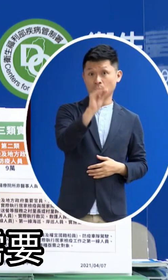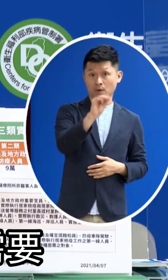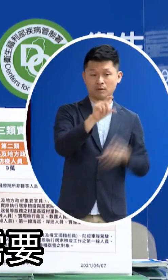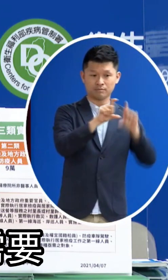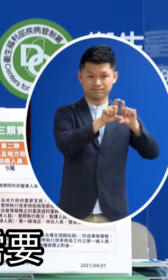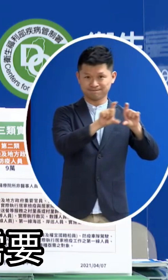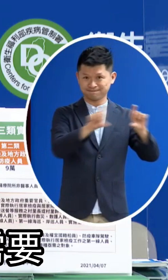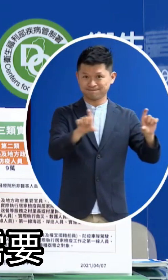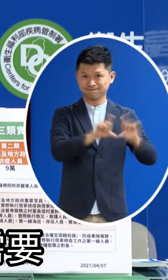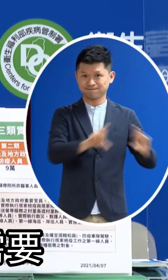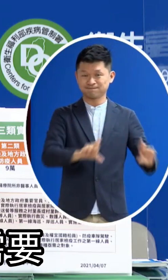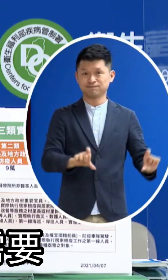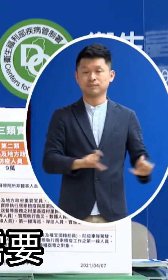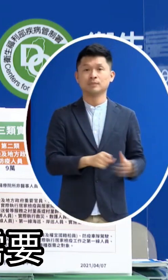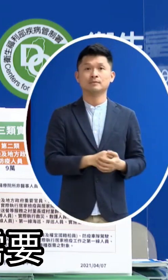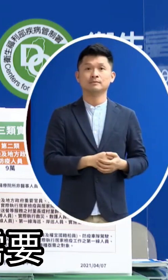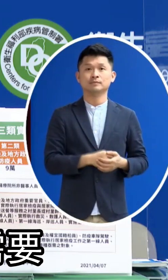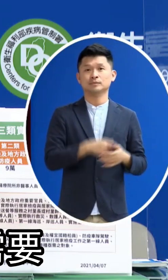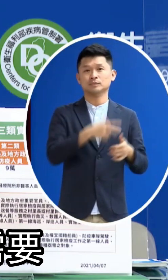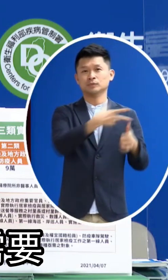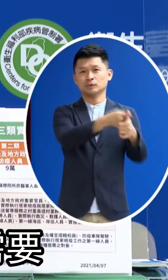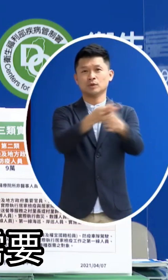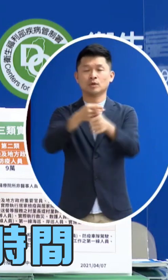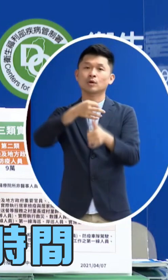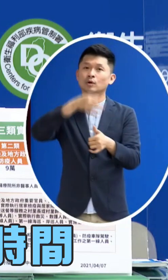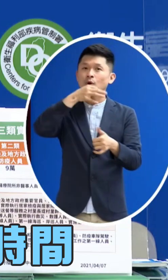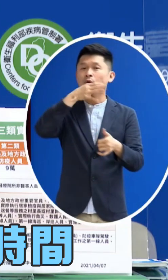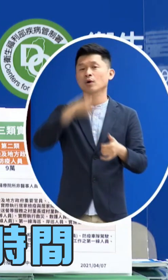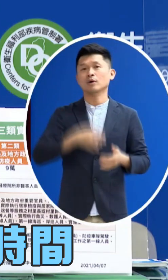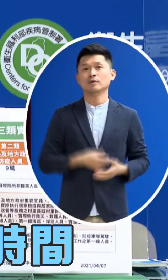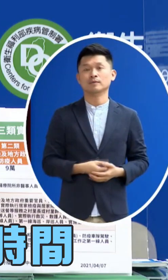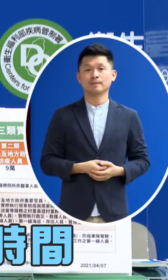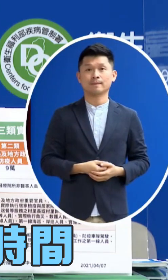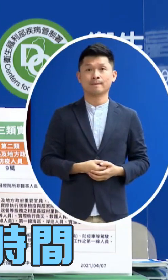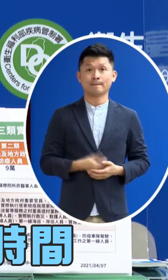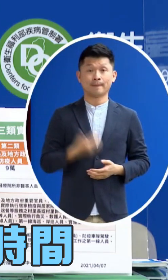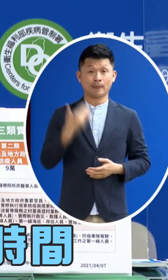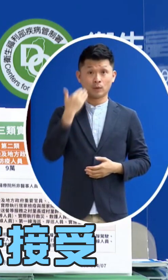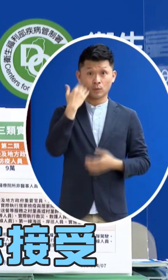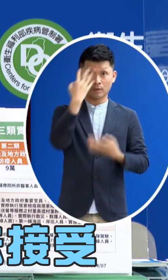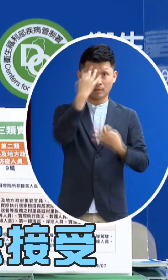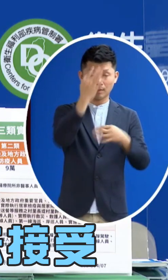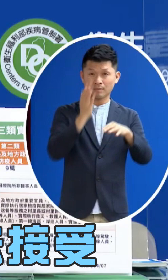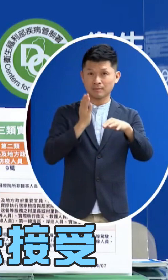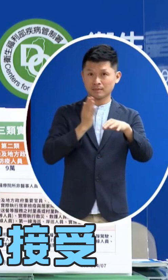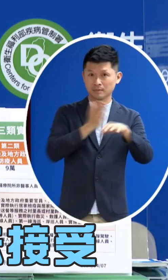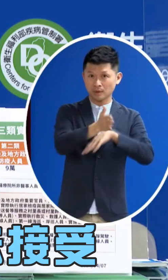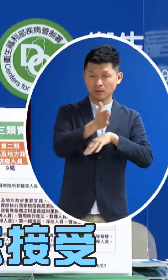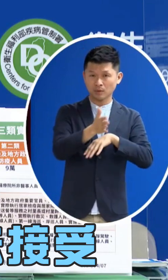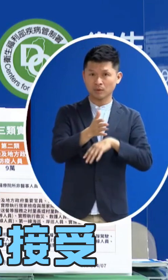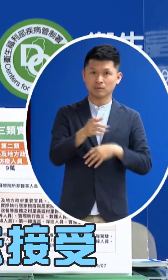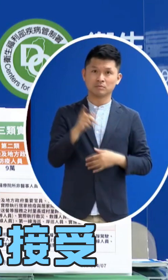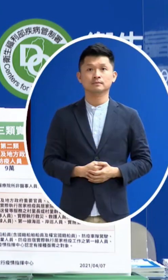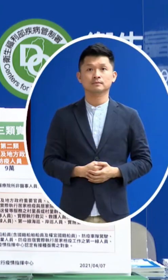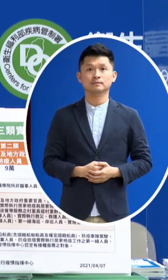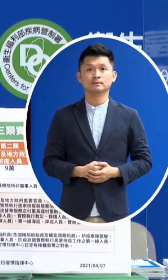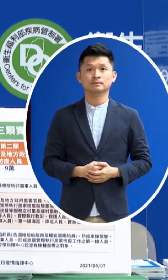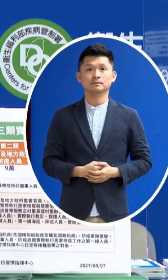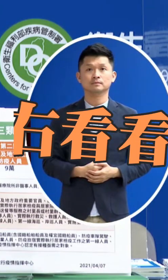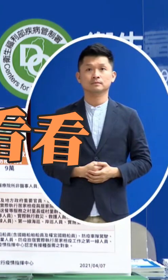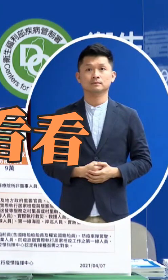好、哦，那应该是足够大家目前的需要，好、哦，那所以如果超过那个时间，那我们可能就没有办法接